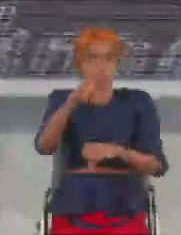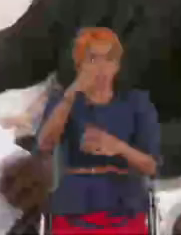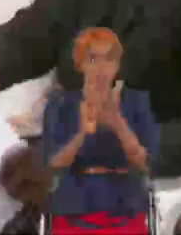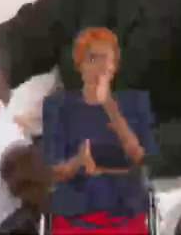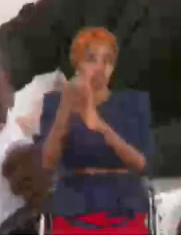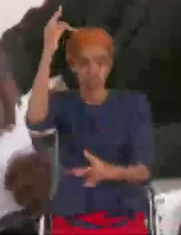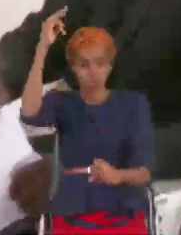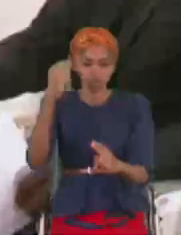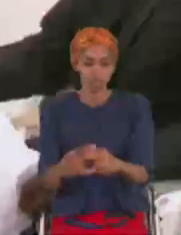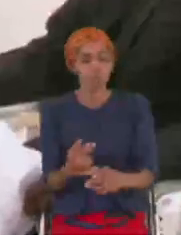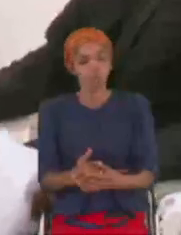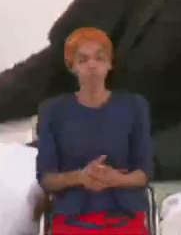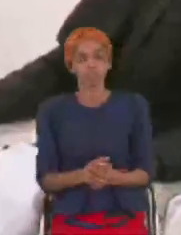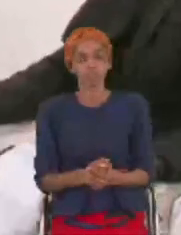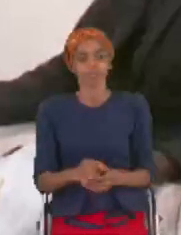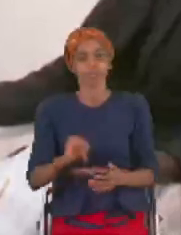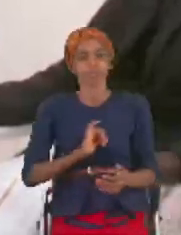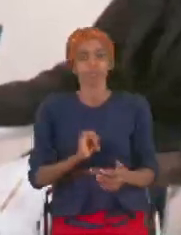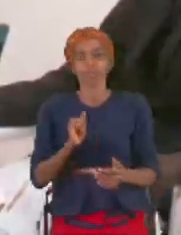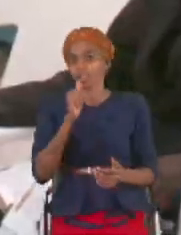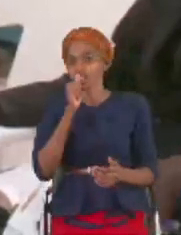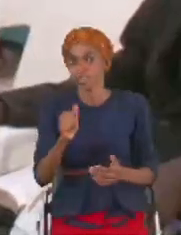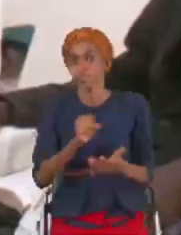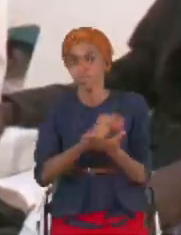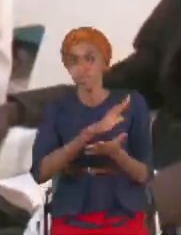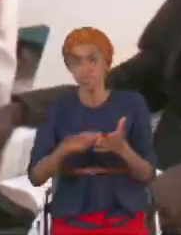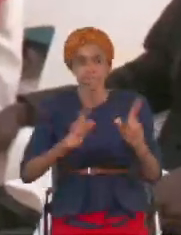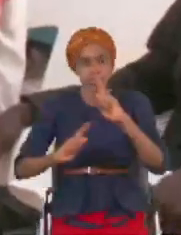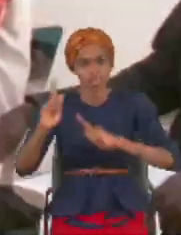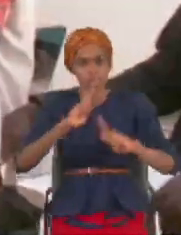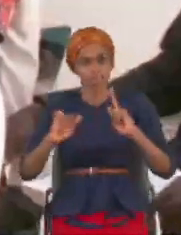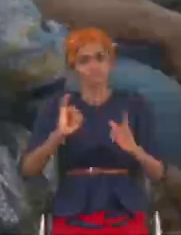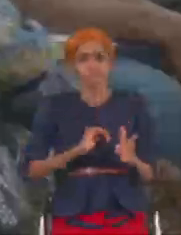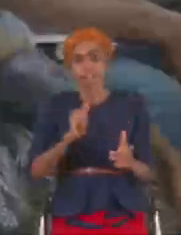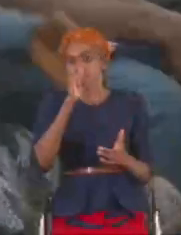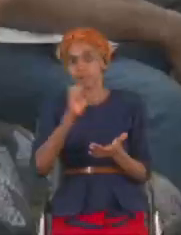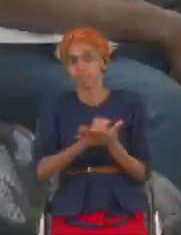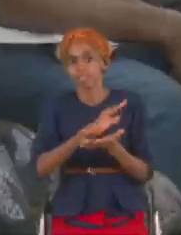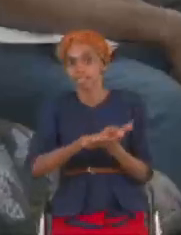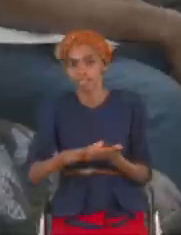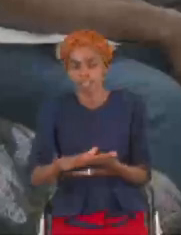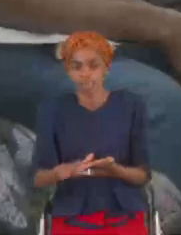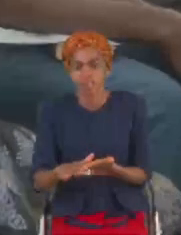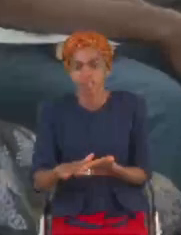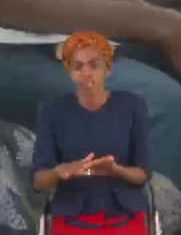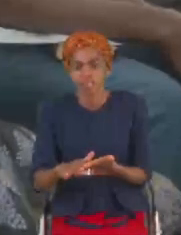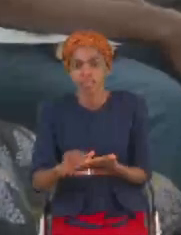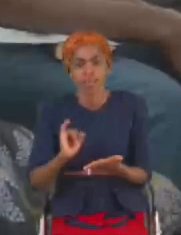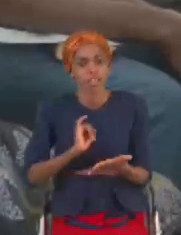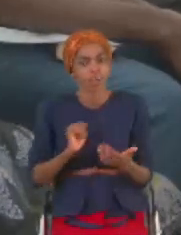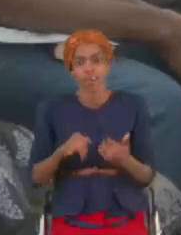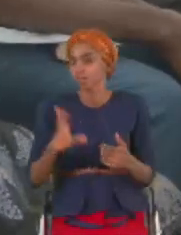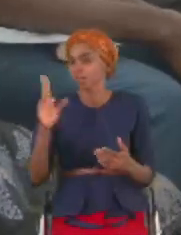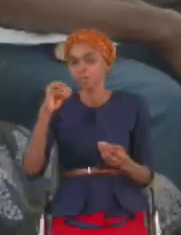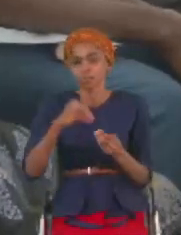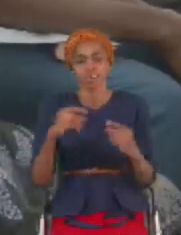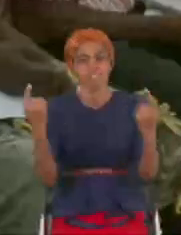vaincre je suis un dit le foutoir je ne suis plus